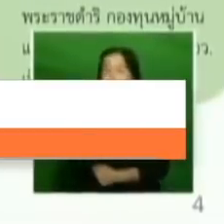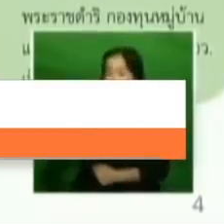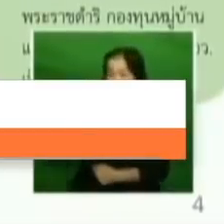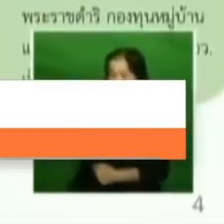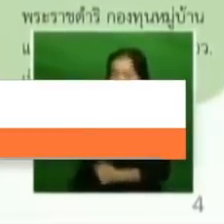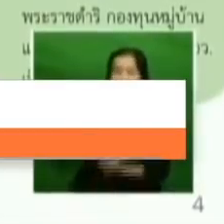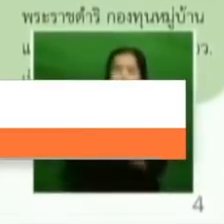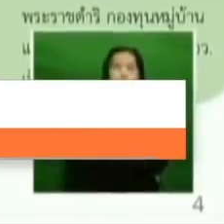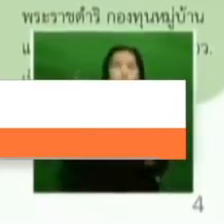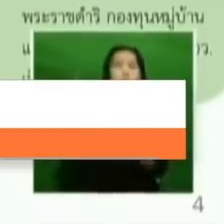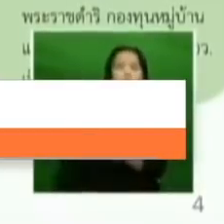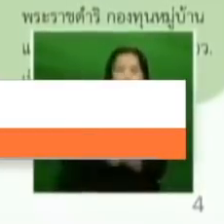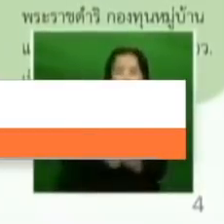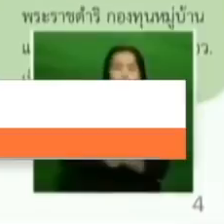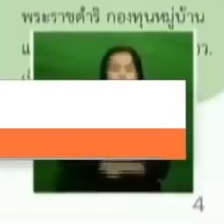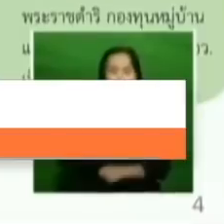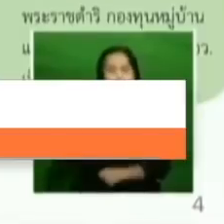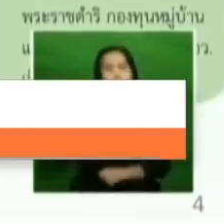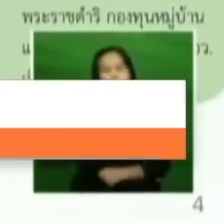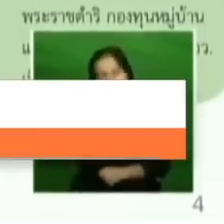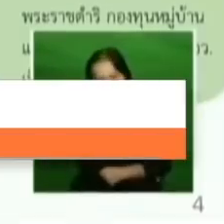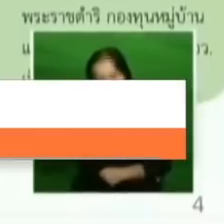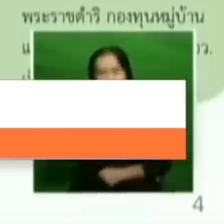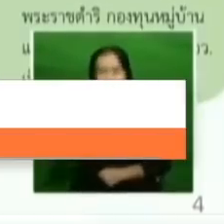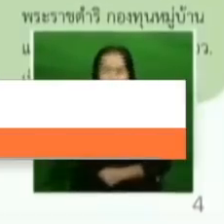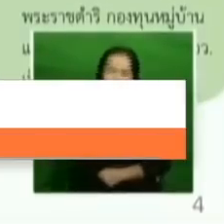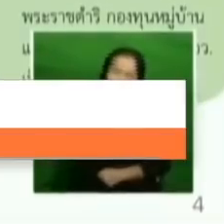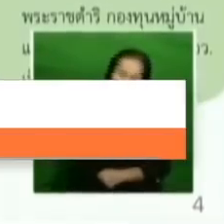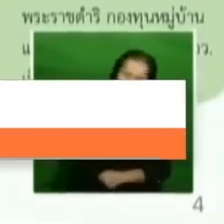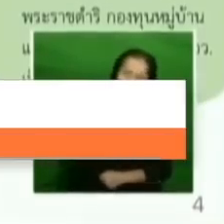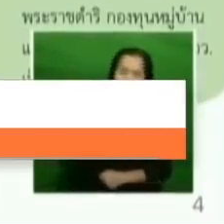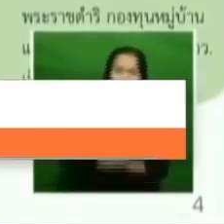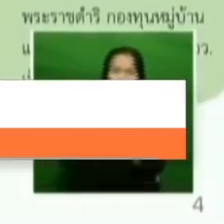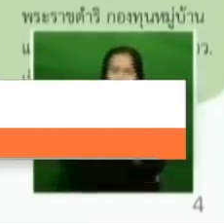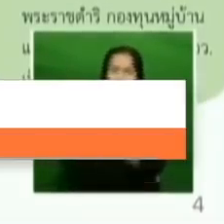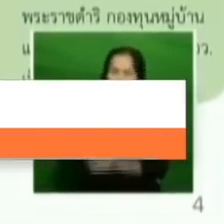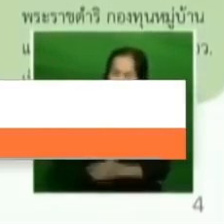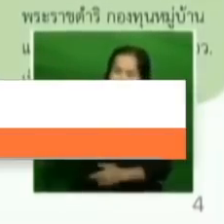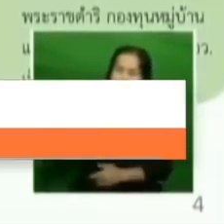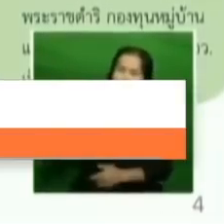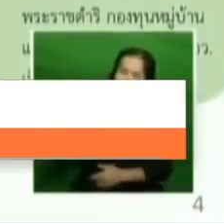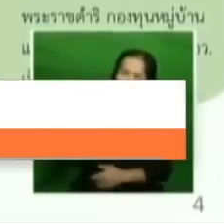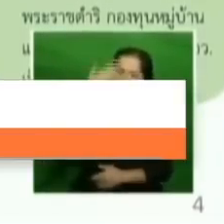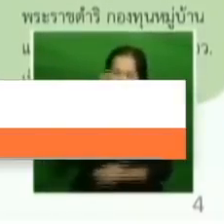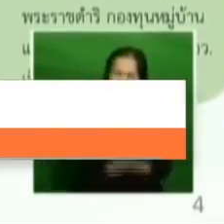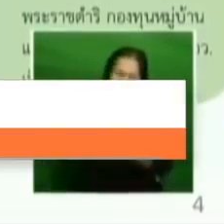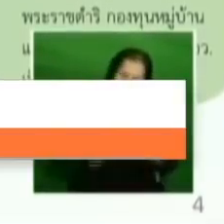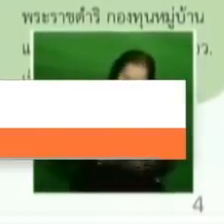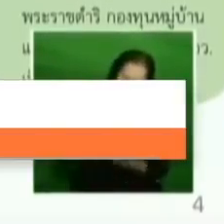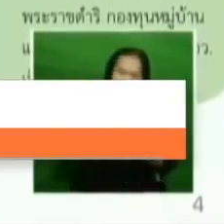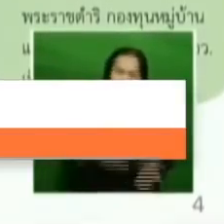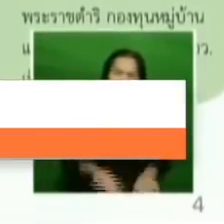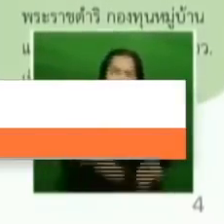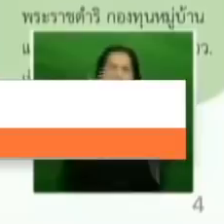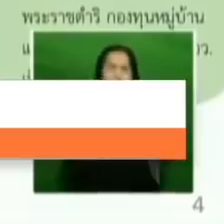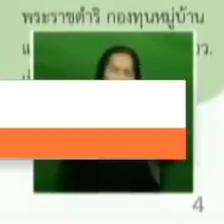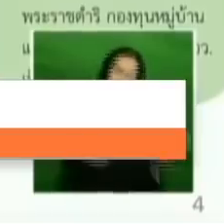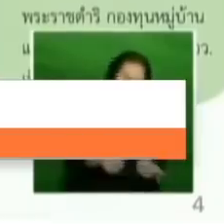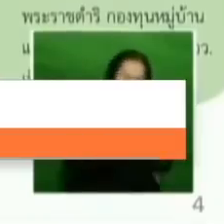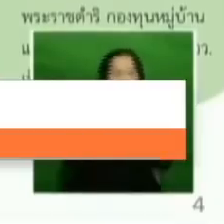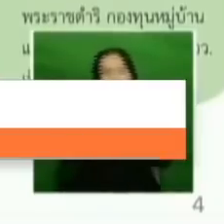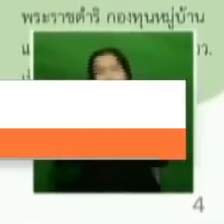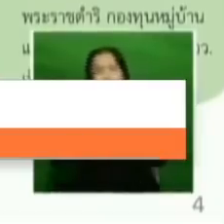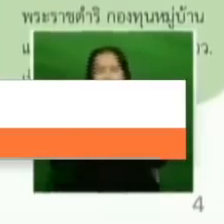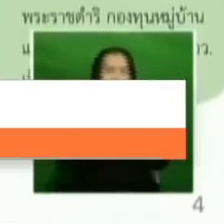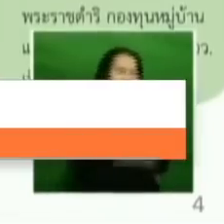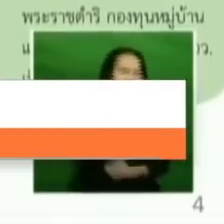ก็จะมีบางคนบางกลุ่มซึ่งอาจจะมีความต้องการสินเชื่อเพิ่มเพราะว่ามีค่าใช้จ่ายบางส่วนที่ต้องทำต้องใช้ไม่รู้